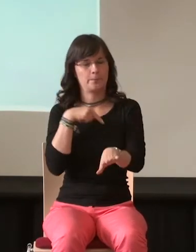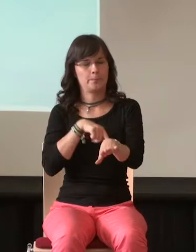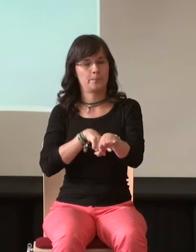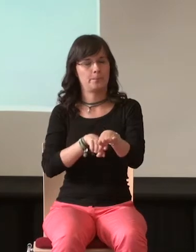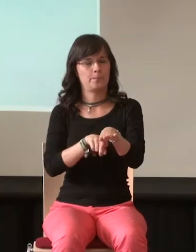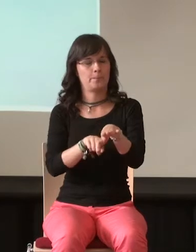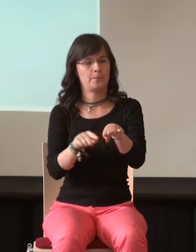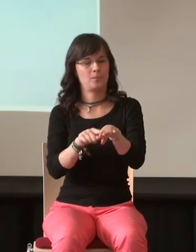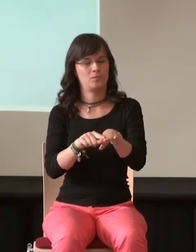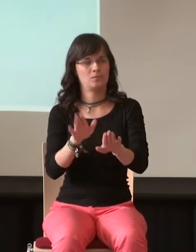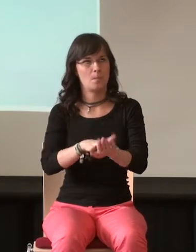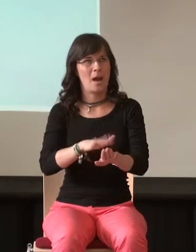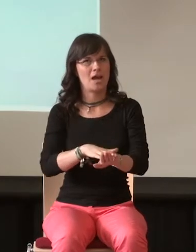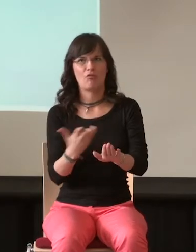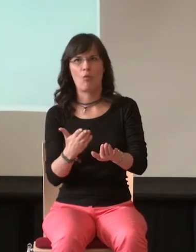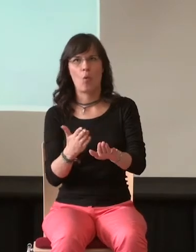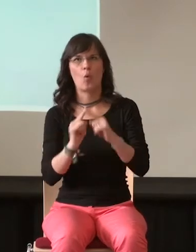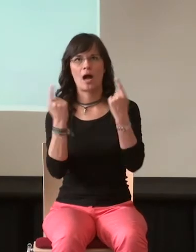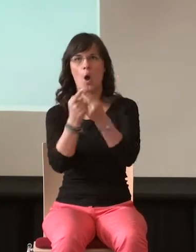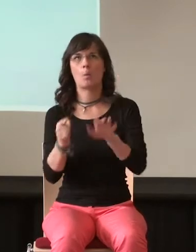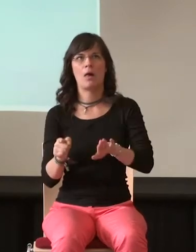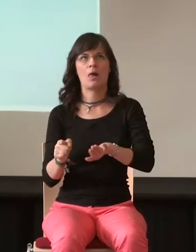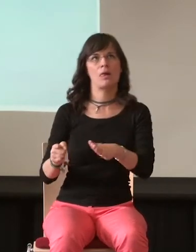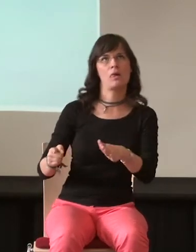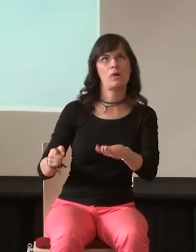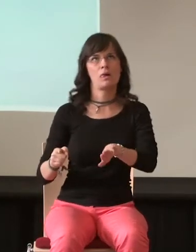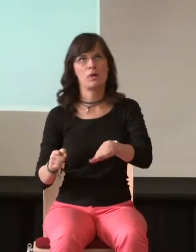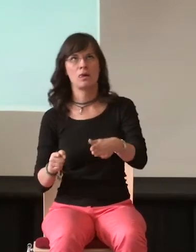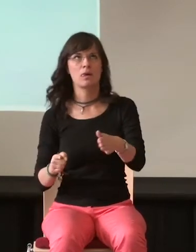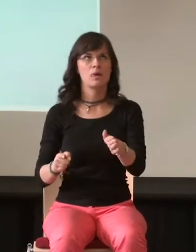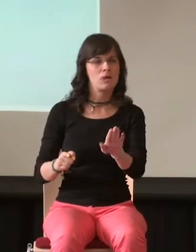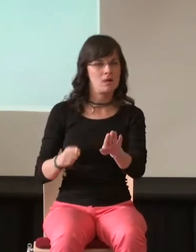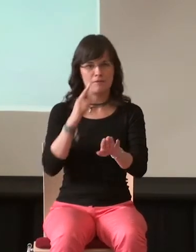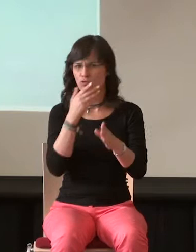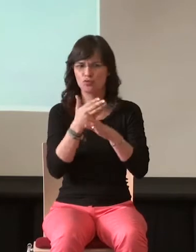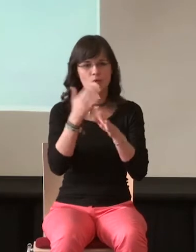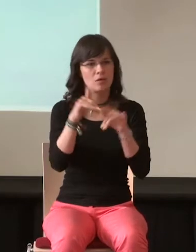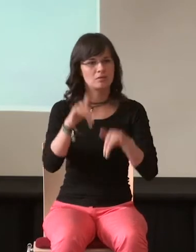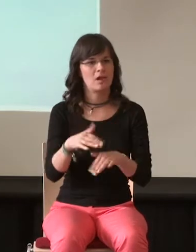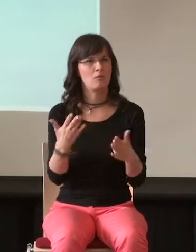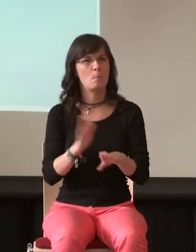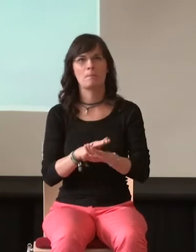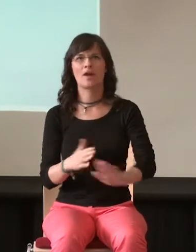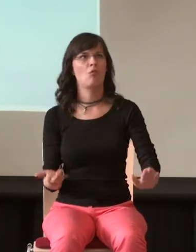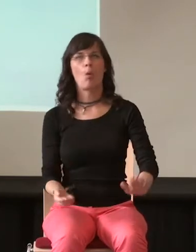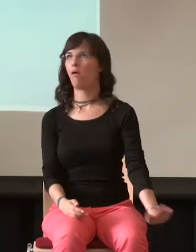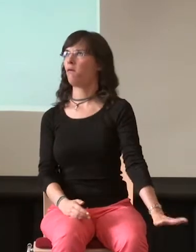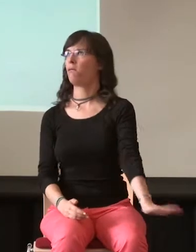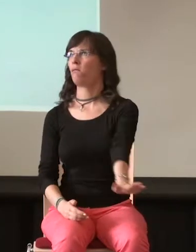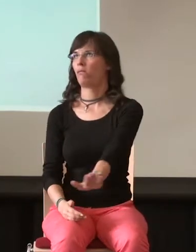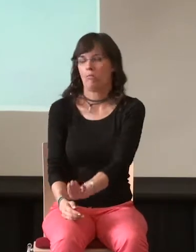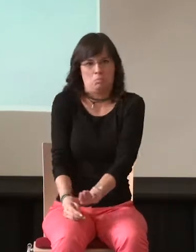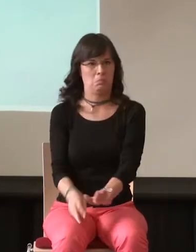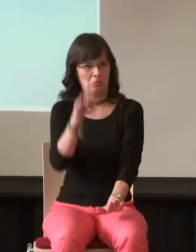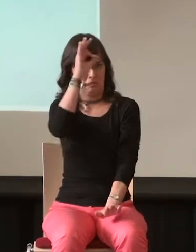die Stellung meines Beines im Raum, wenn die gestört ist, wissen Sie nicht, wo Ihr Bein jetzt ist, das heißt also, Sie